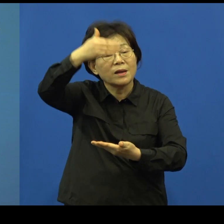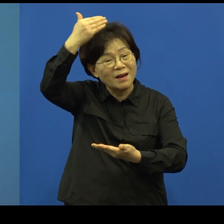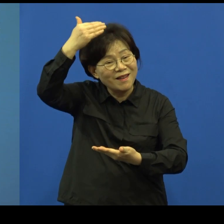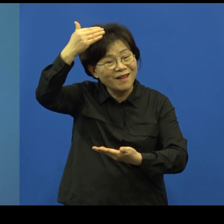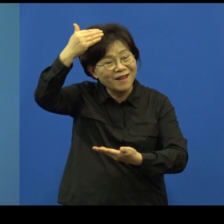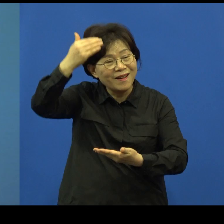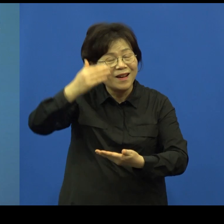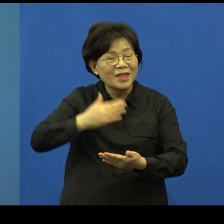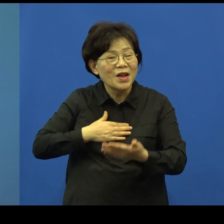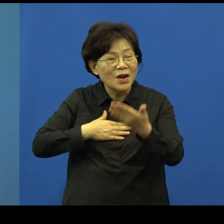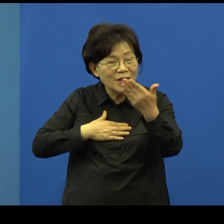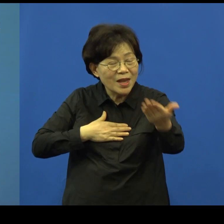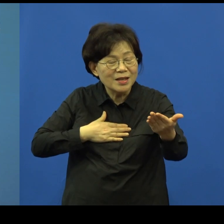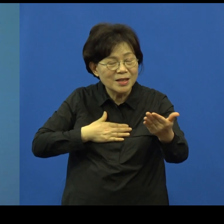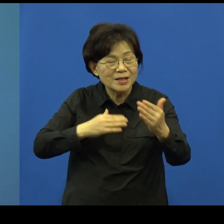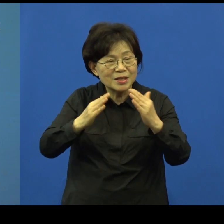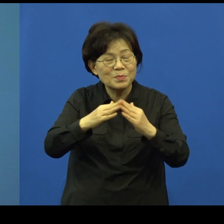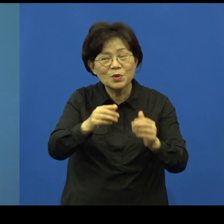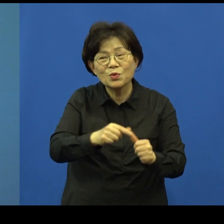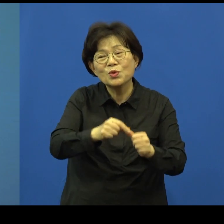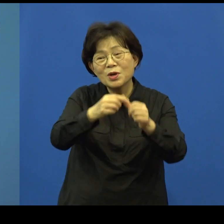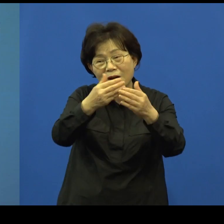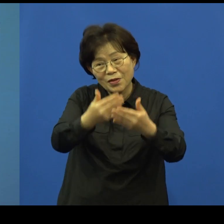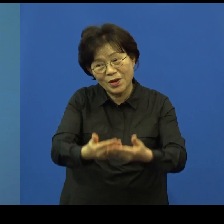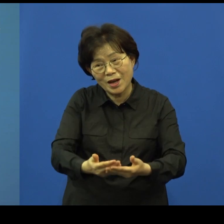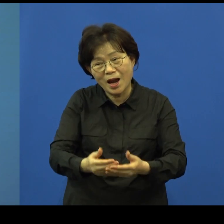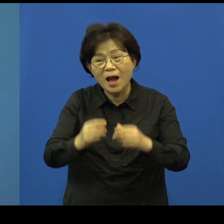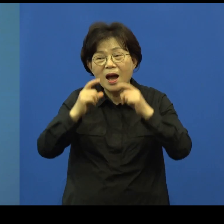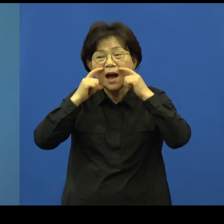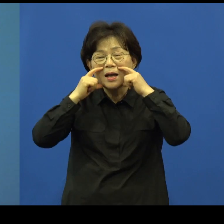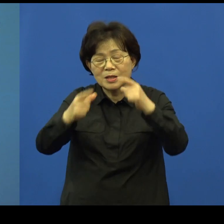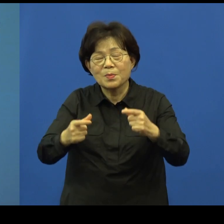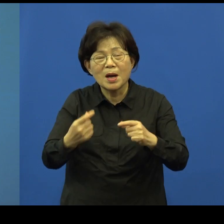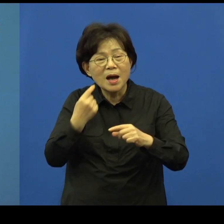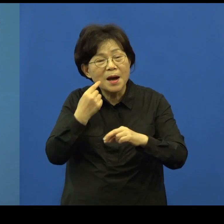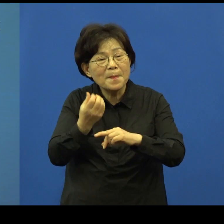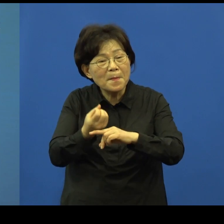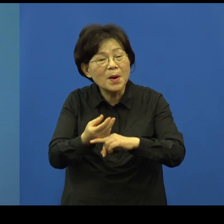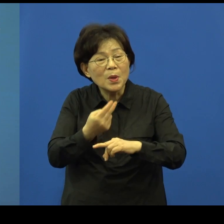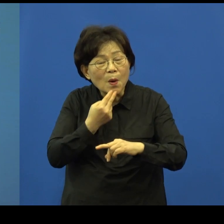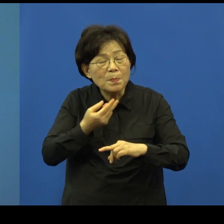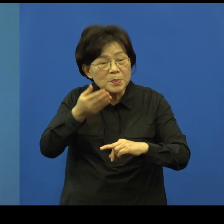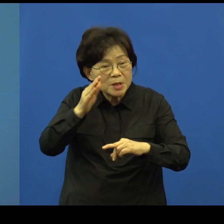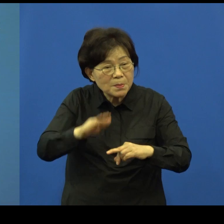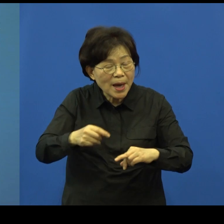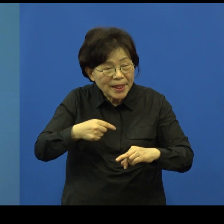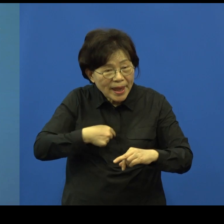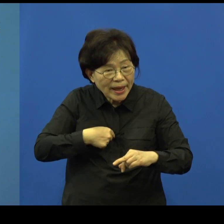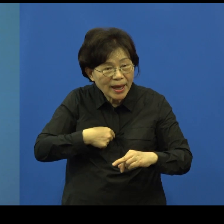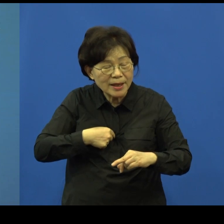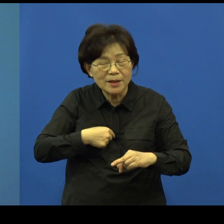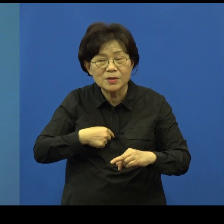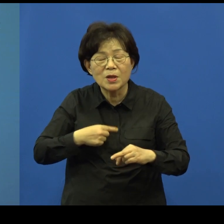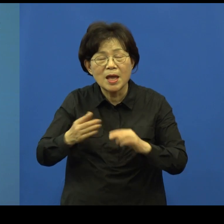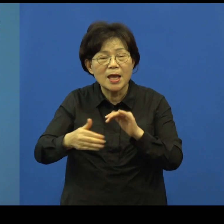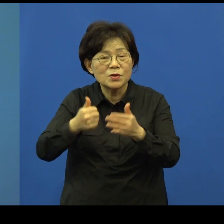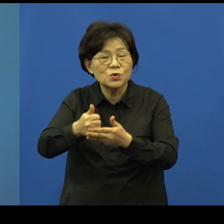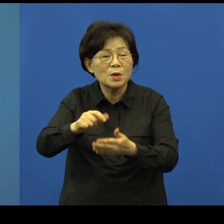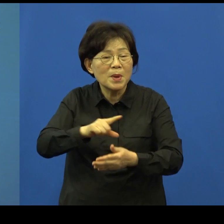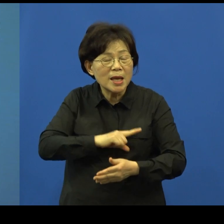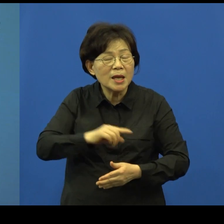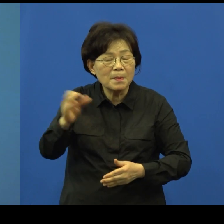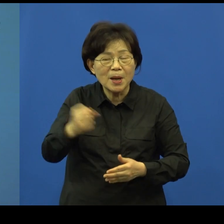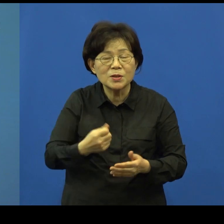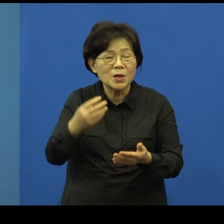집이 구원을 얻으리라. 이게 선포예요. 그죠? 은과 금은 내게 없거나 내게 있는 것으로 내게 주노니 곧 나사렛 예수의